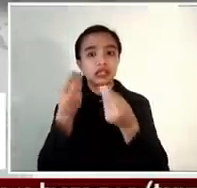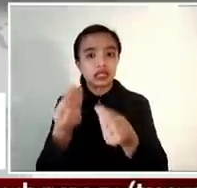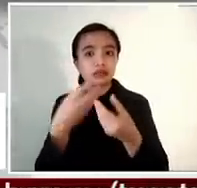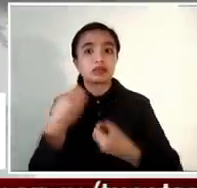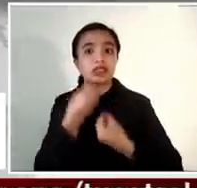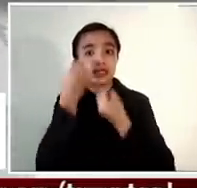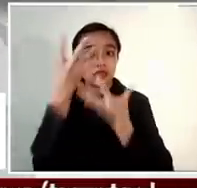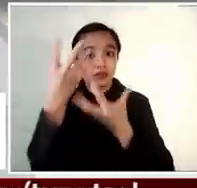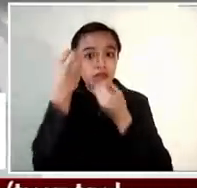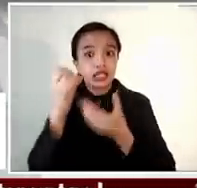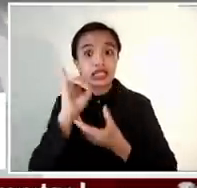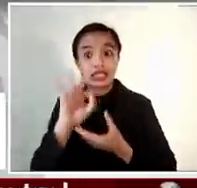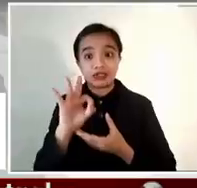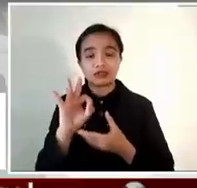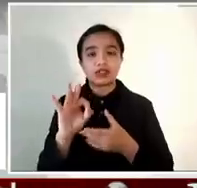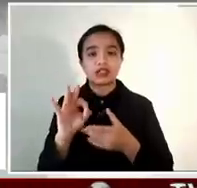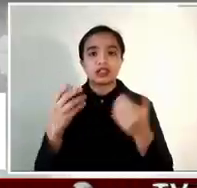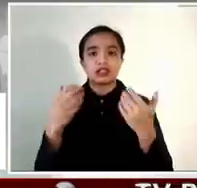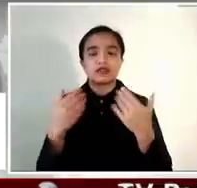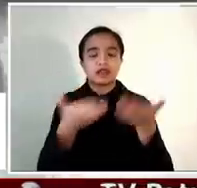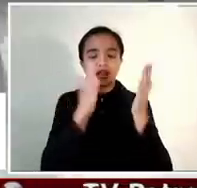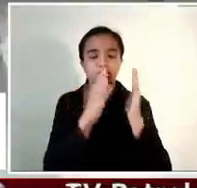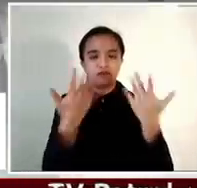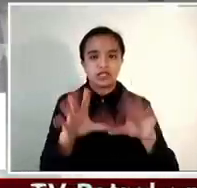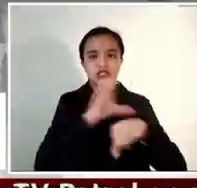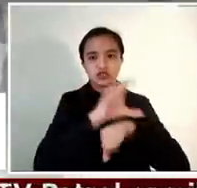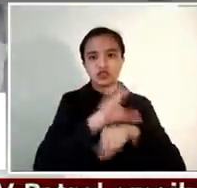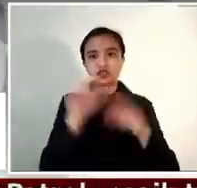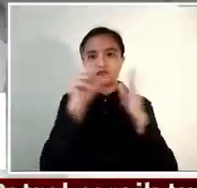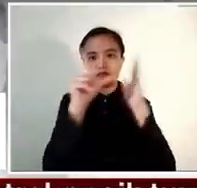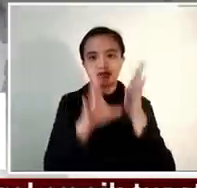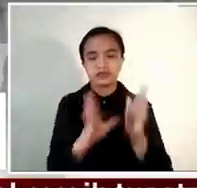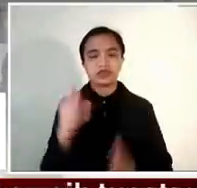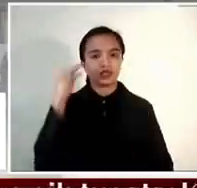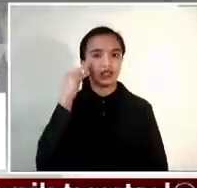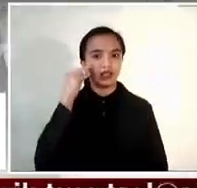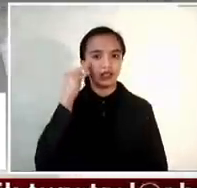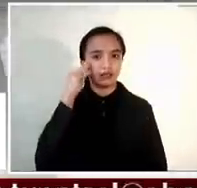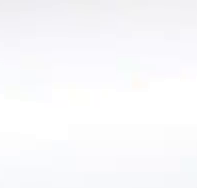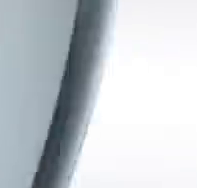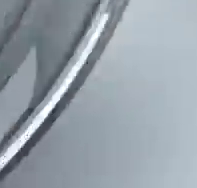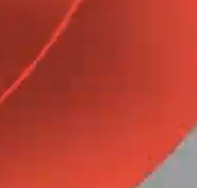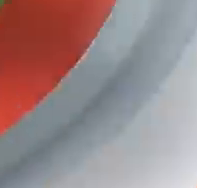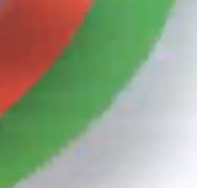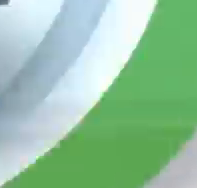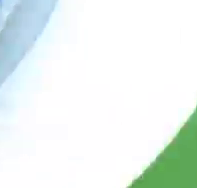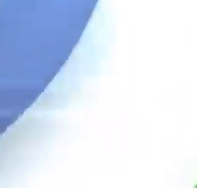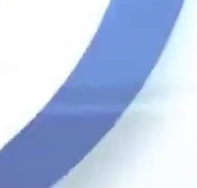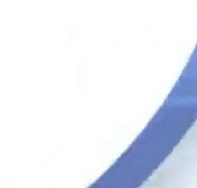matapos sumangguni sa kanyang abogado. MJ Felipe, ABS-CBN News.